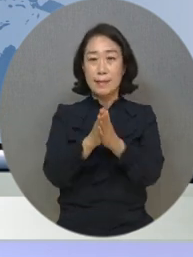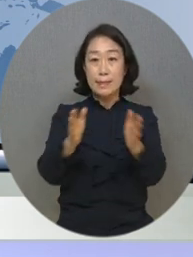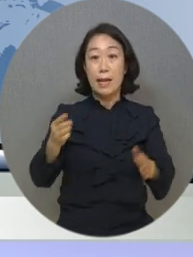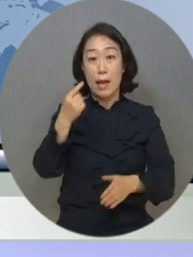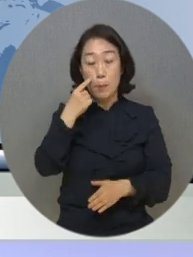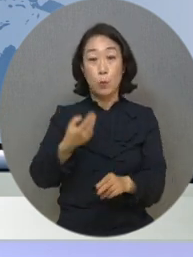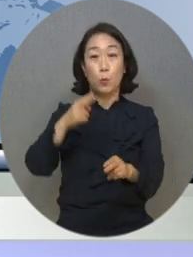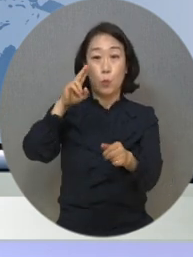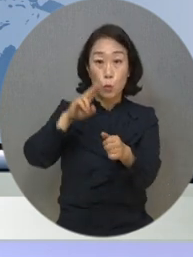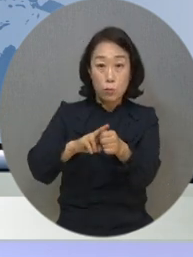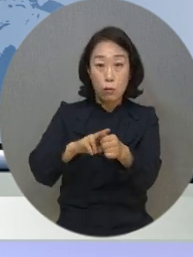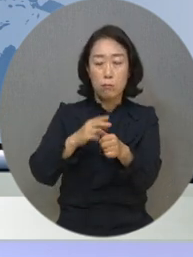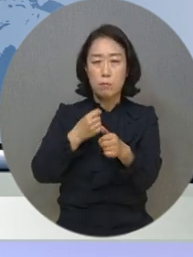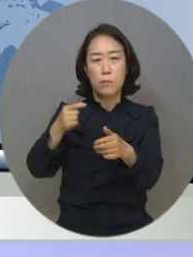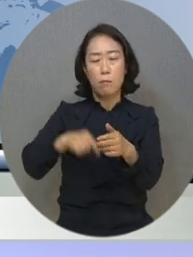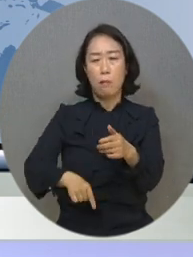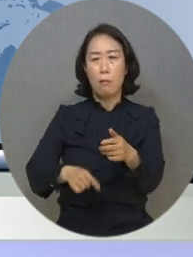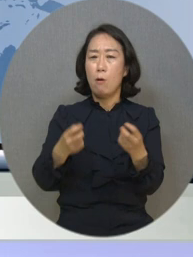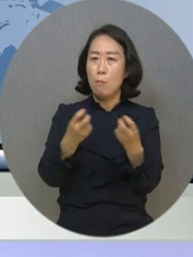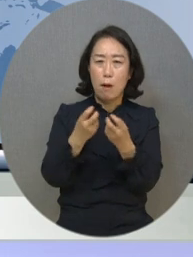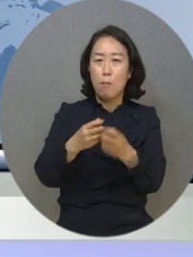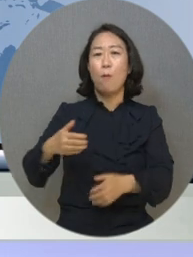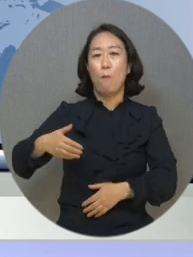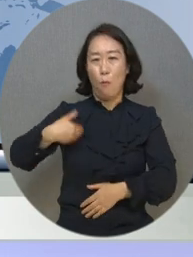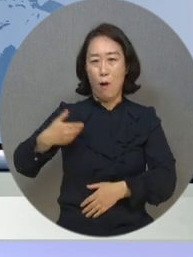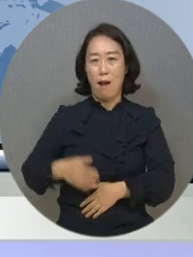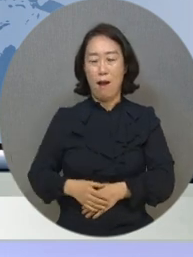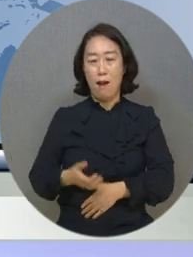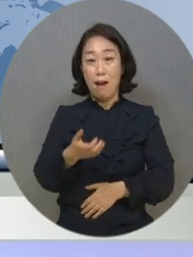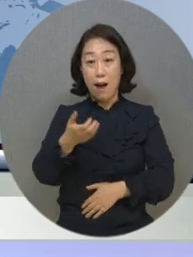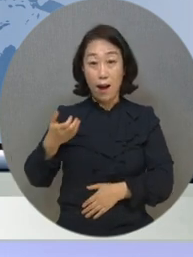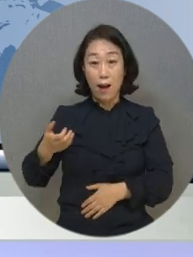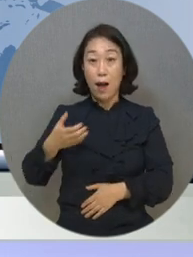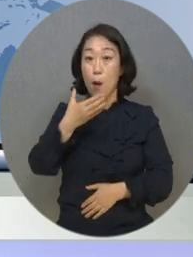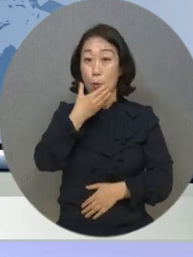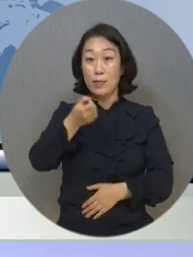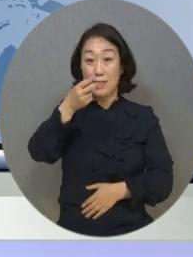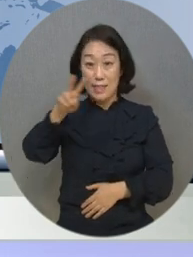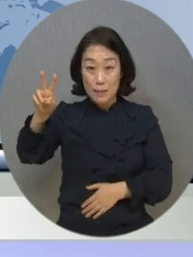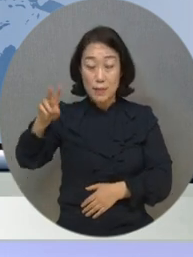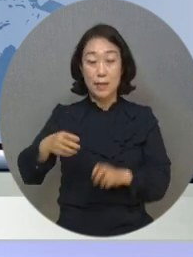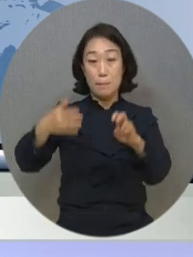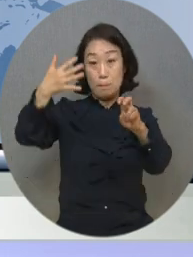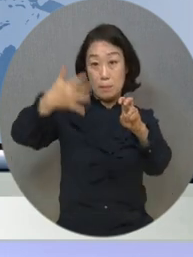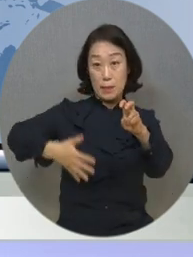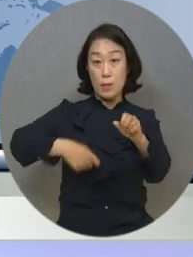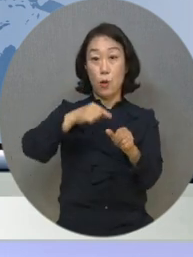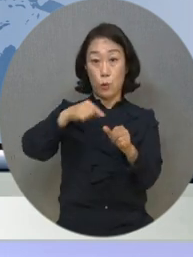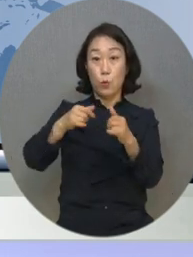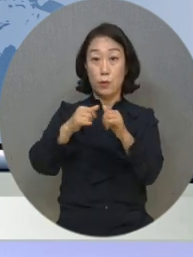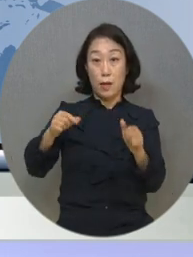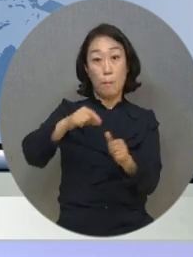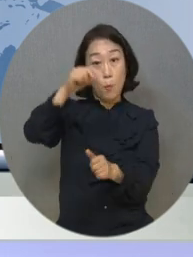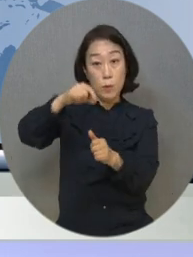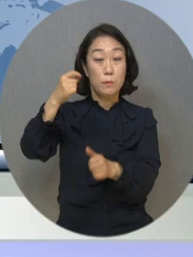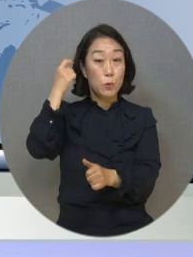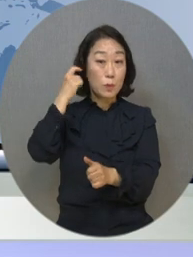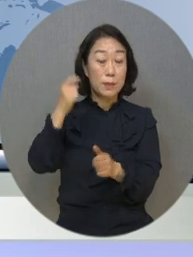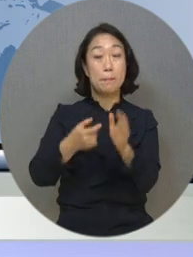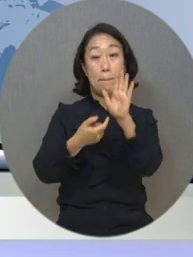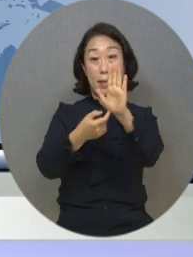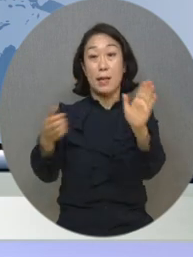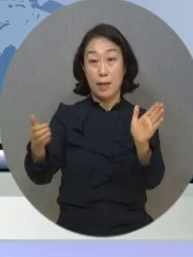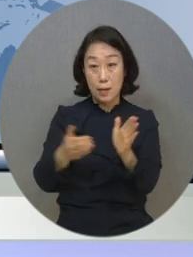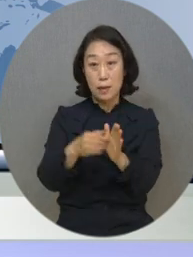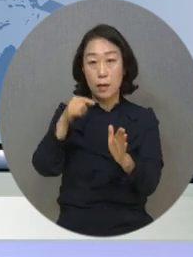싶다가도 막막한 것도 사실입니다 앞서 복제 tv에서 장애인 미디어 크리에이터 교육생을 모집한다는 소식 전해드렸죠